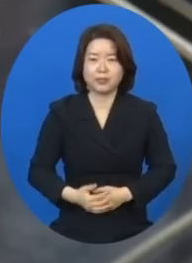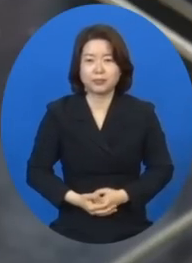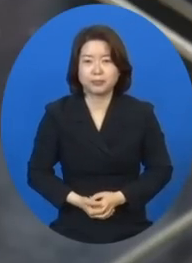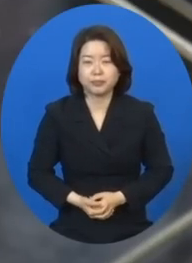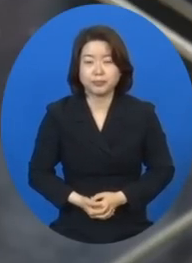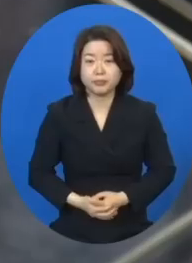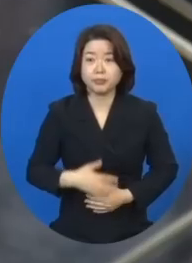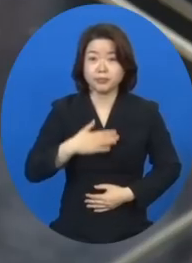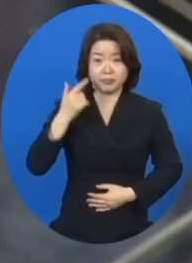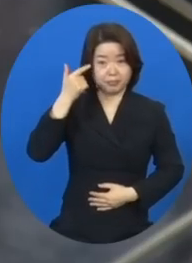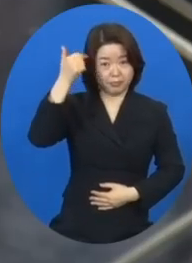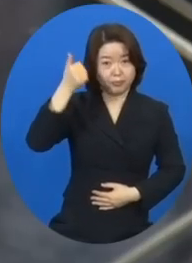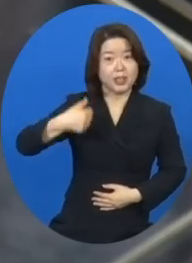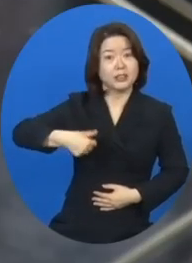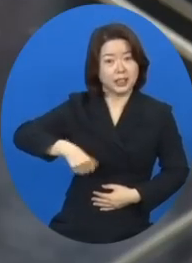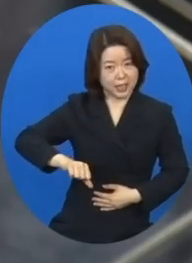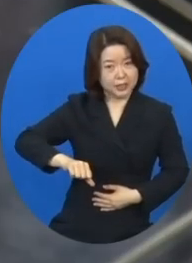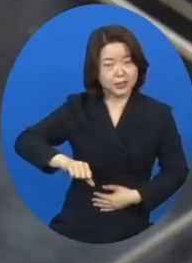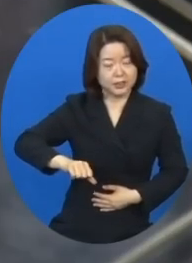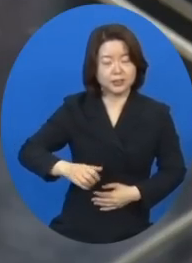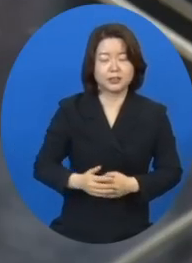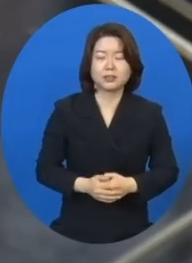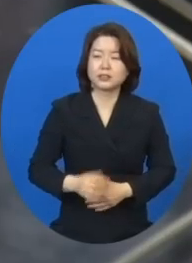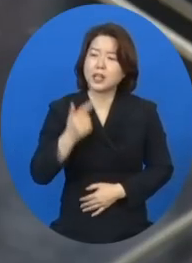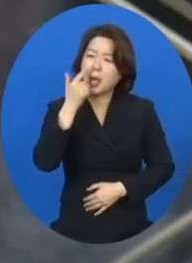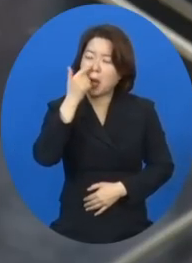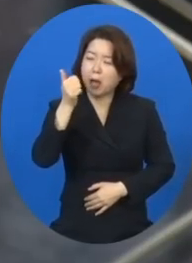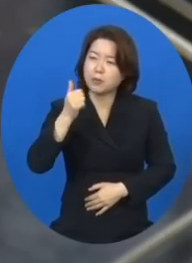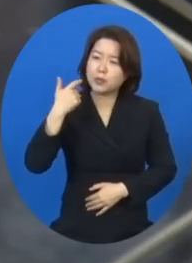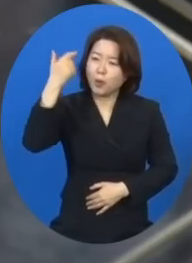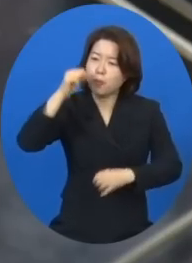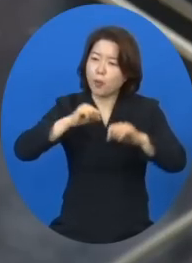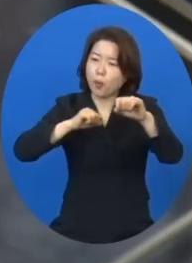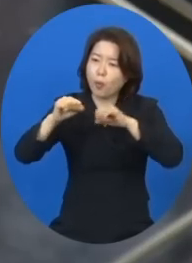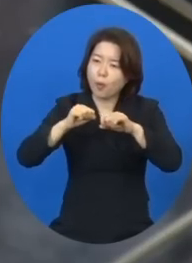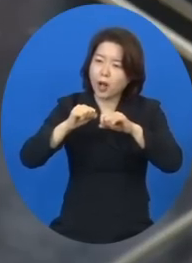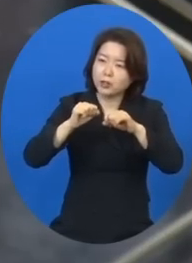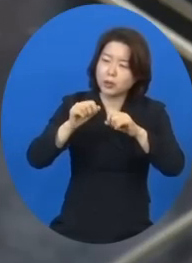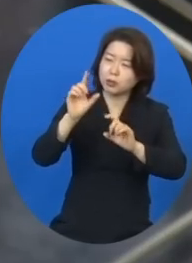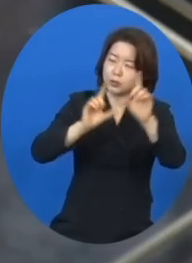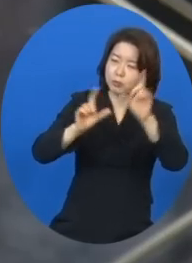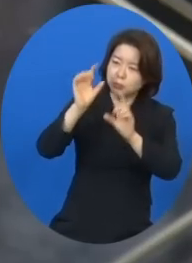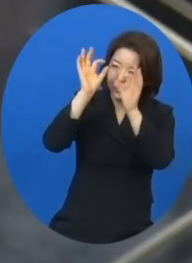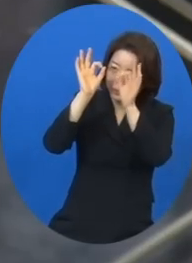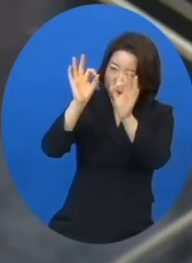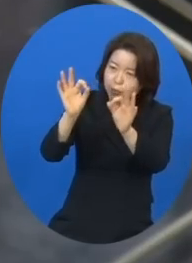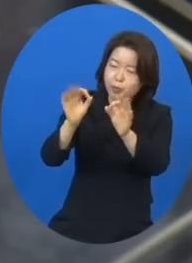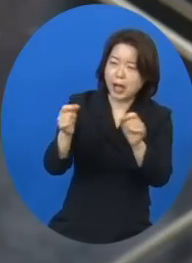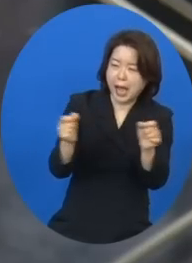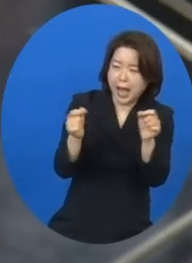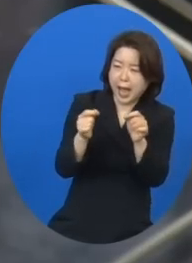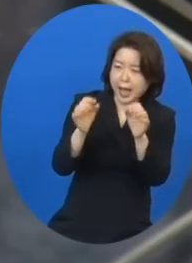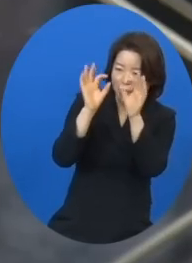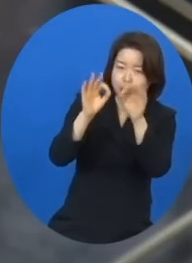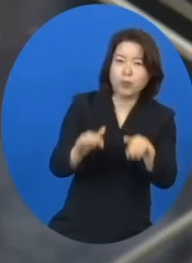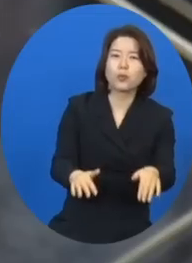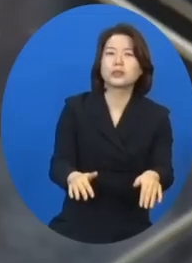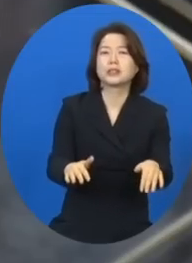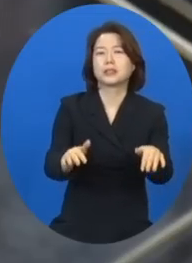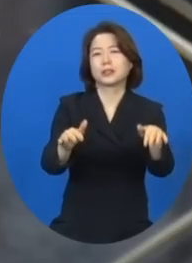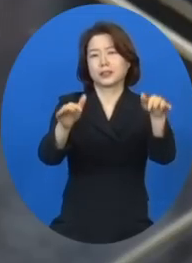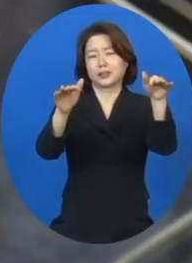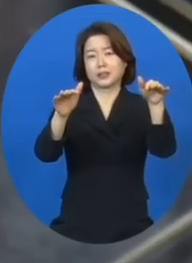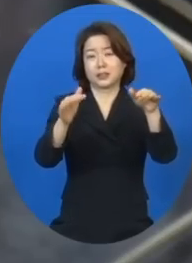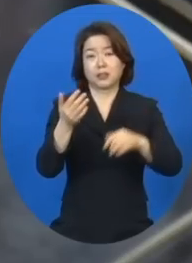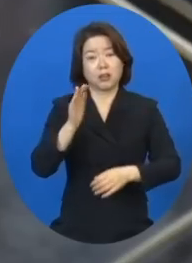목사의 아들로 아버지가 목회하시는 것을 너무 가까이에서 보고 자랐습니다. 그런데 그 아버지의